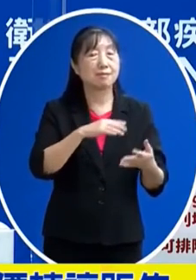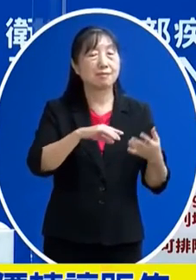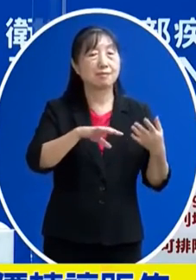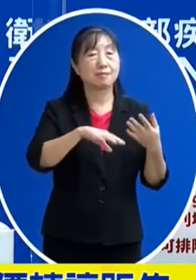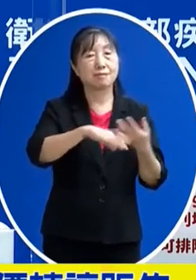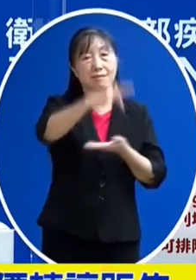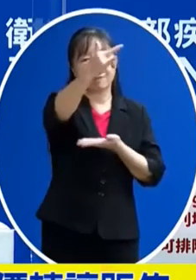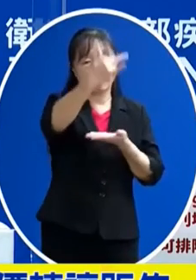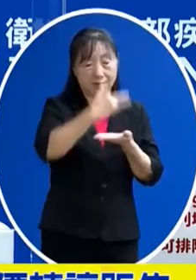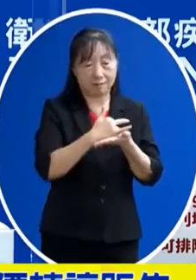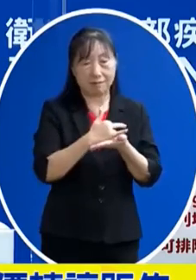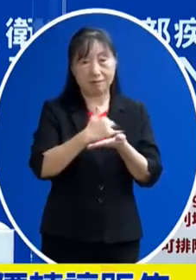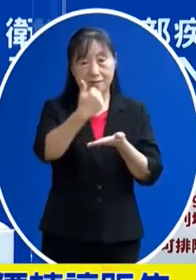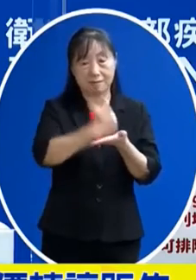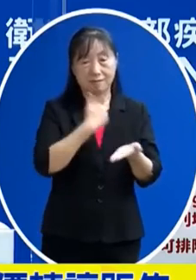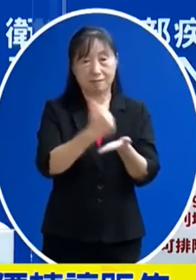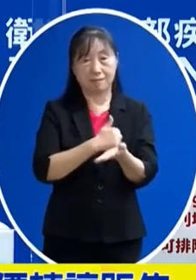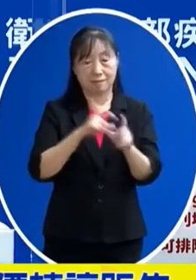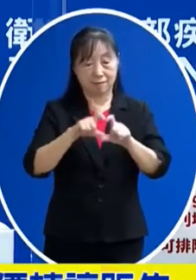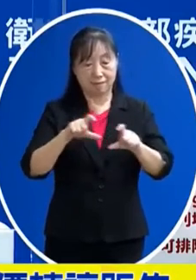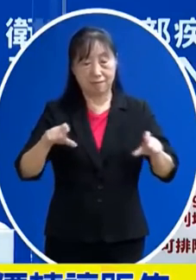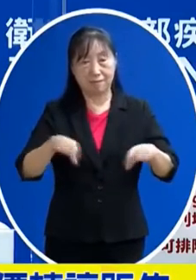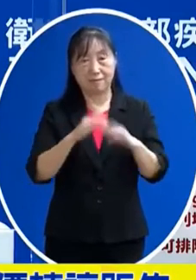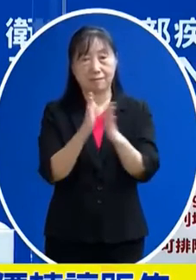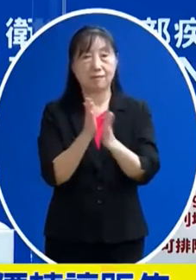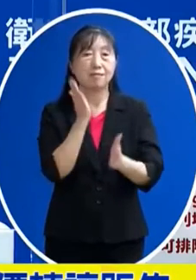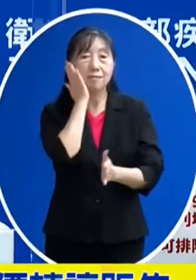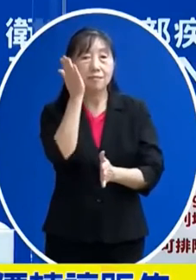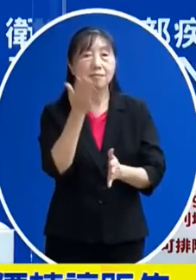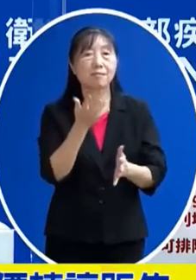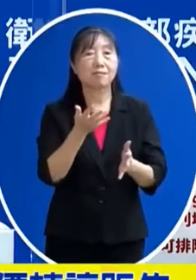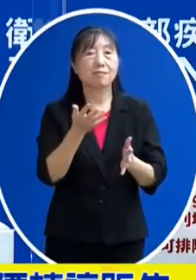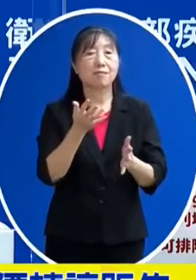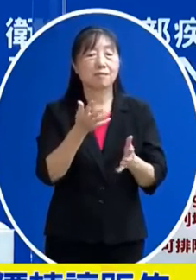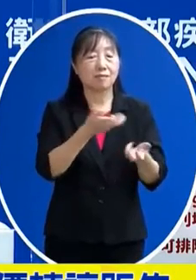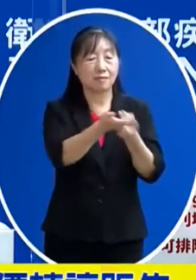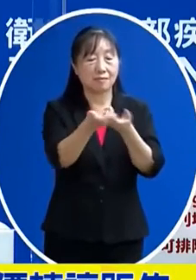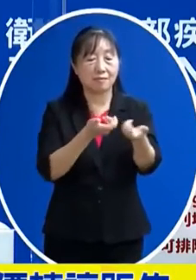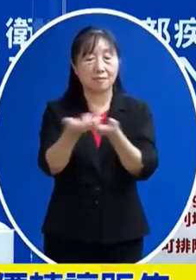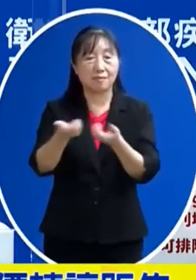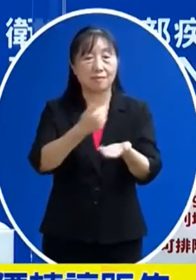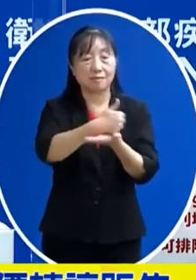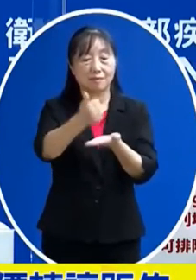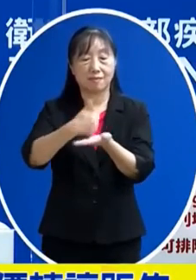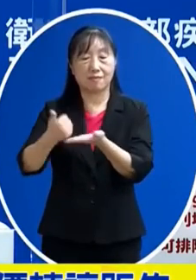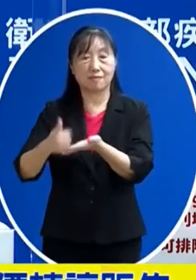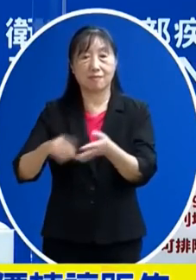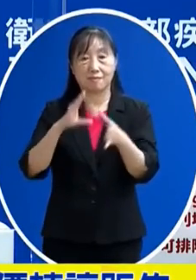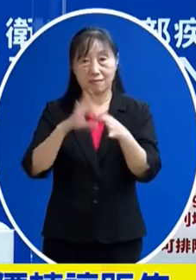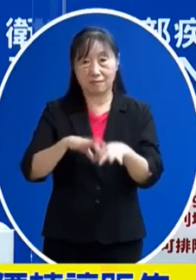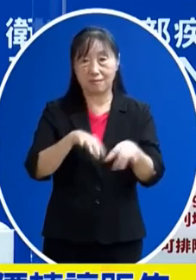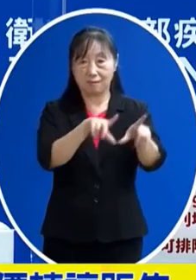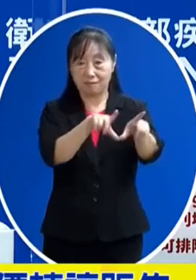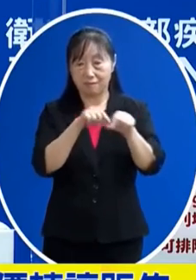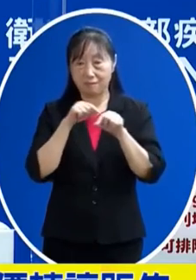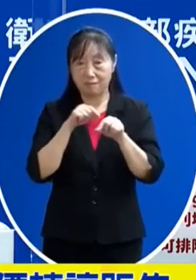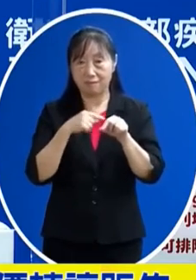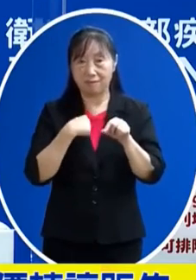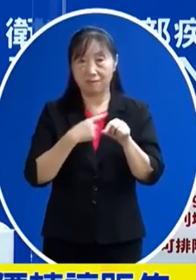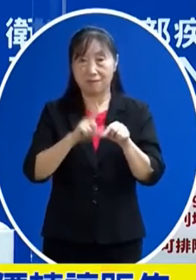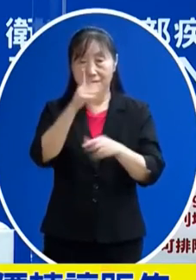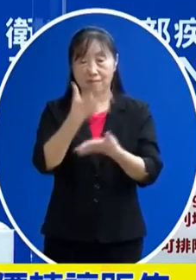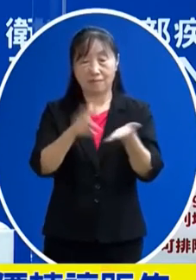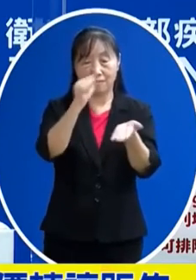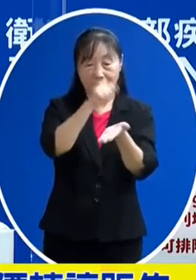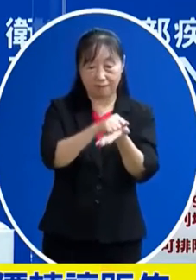的各项的这个疫苗，我们都已经可以顺利安排接种，所以大家只要依照这样的一个医院登